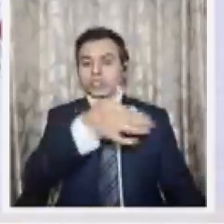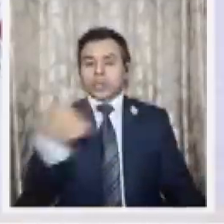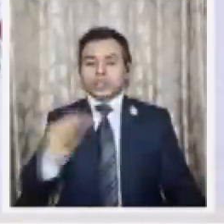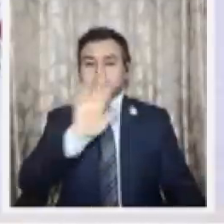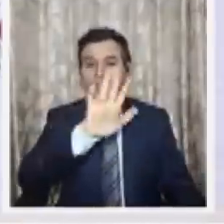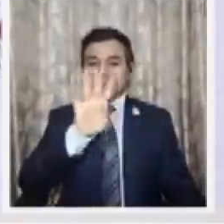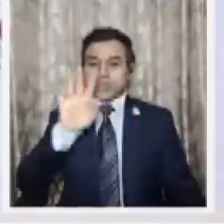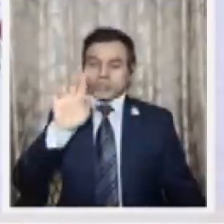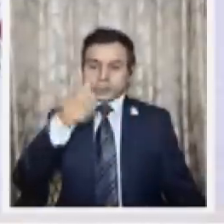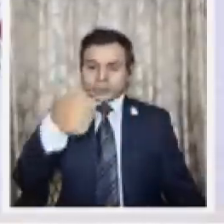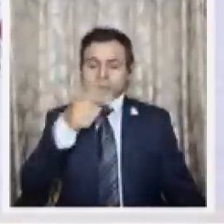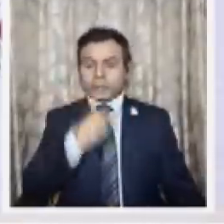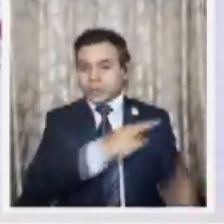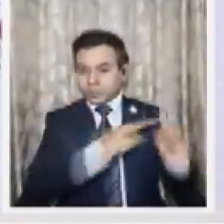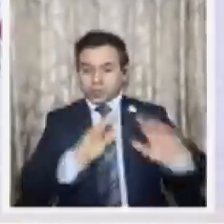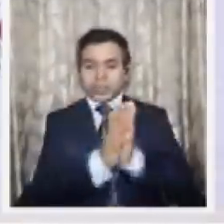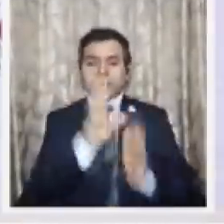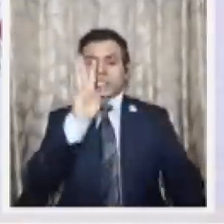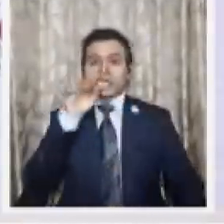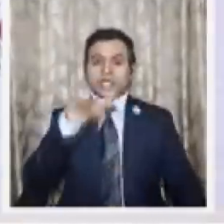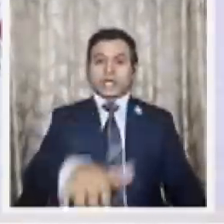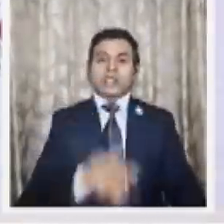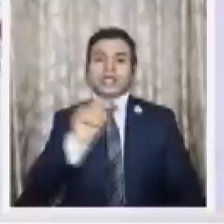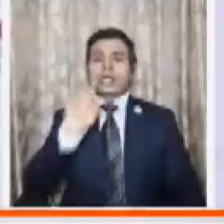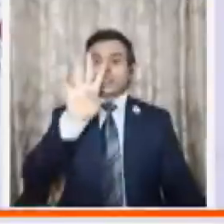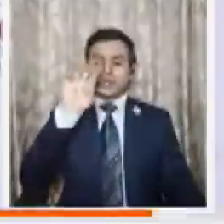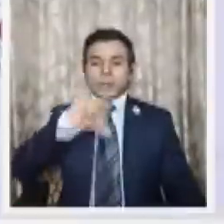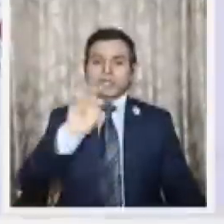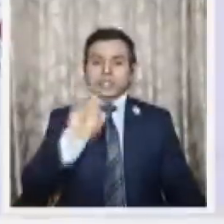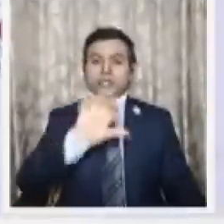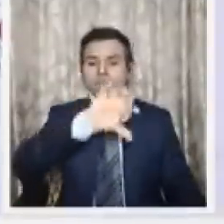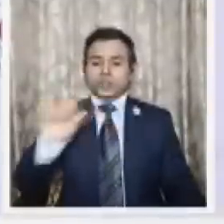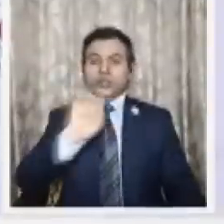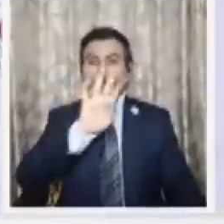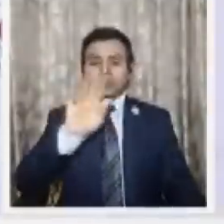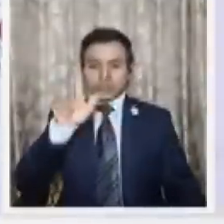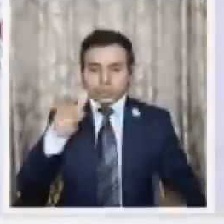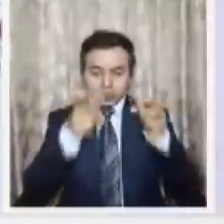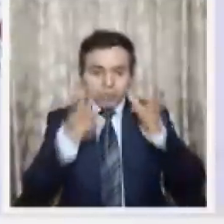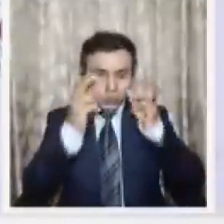3,49,947 জন। 24 ঘন্টায় কোয়ারেন্টাইন থেকে মুক্ত হয়েছেন 2,618 জন। এ পর্যন্ত ছাড় পেয়েছেন